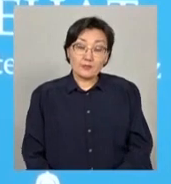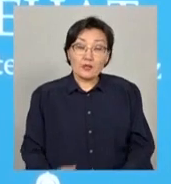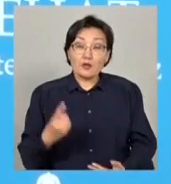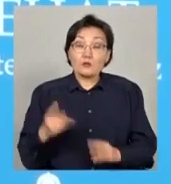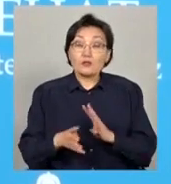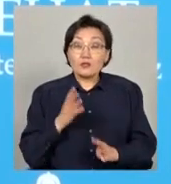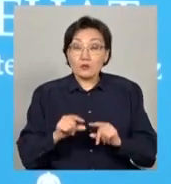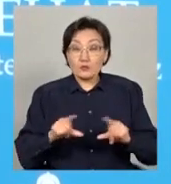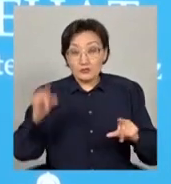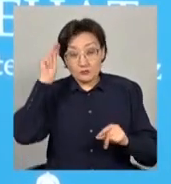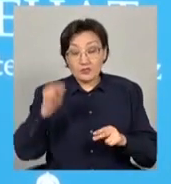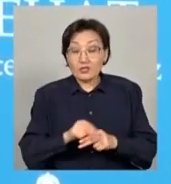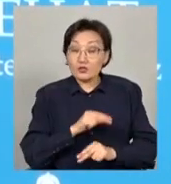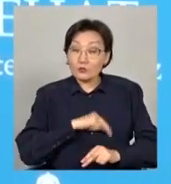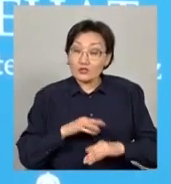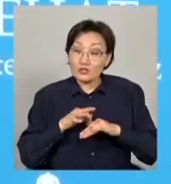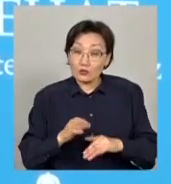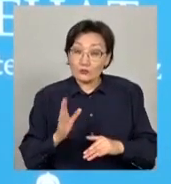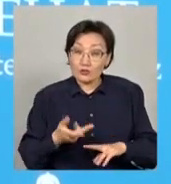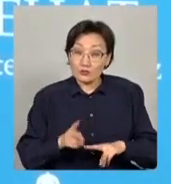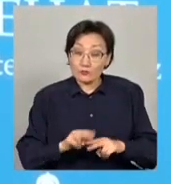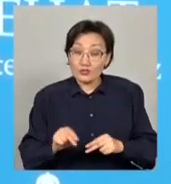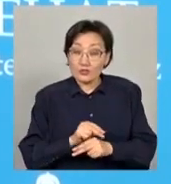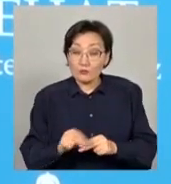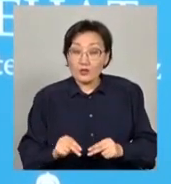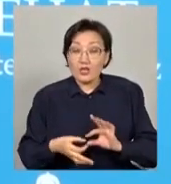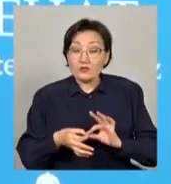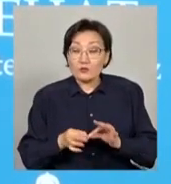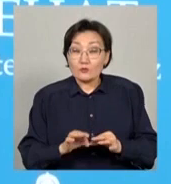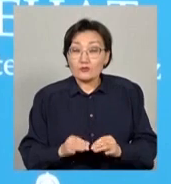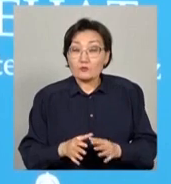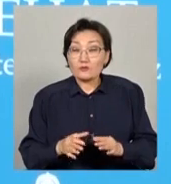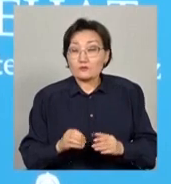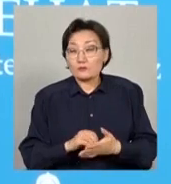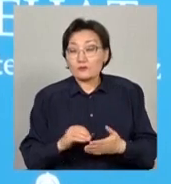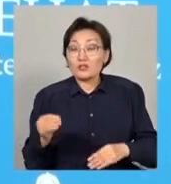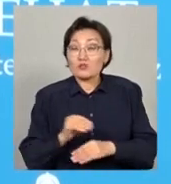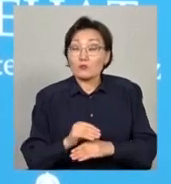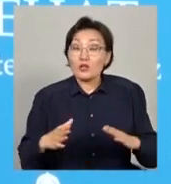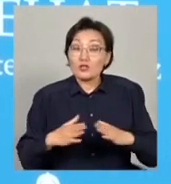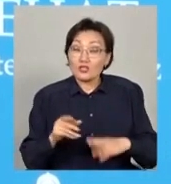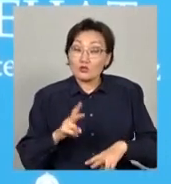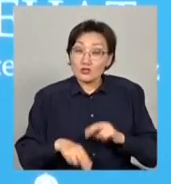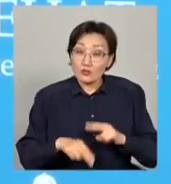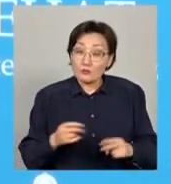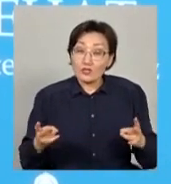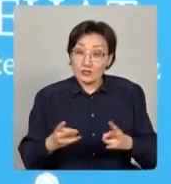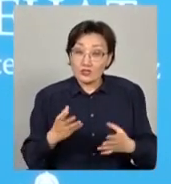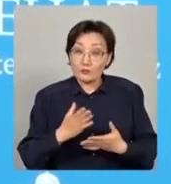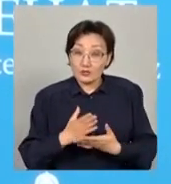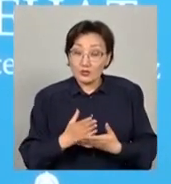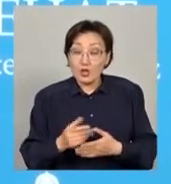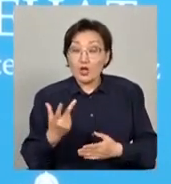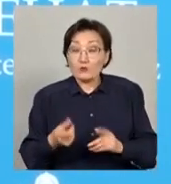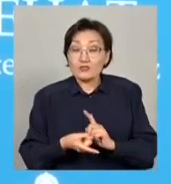Бірінші кезекте мектептерге жөндеу жұмыстарын жүргіземіз. Бұл жөндеуді кеңейту үшін белгілі бір жапсарлас жайлардың құрылысын қажет етіп отырған